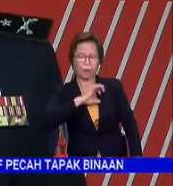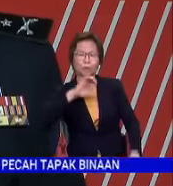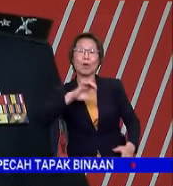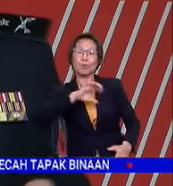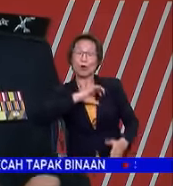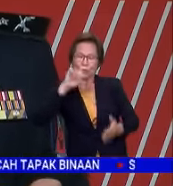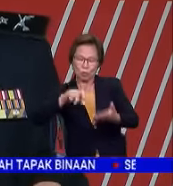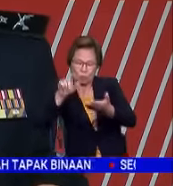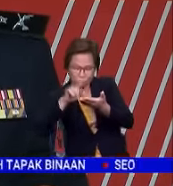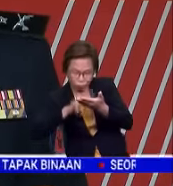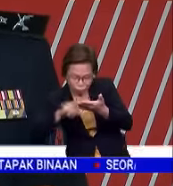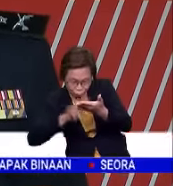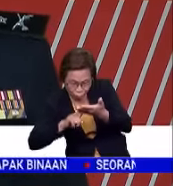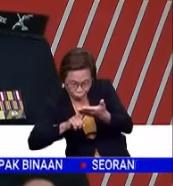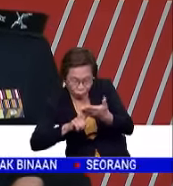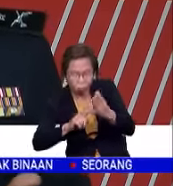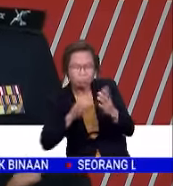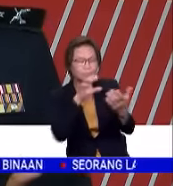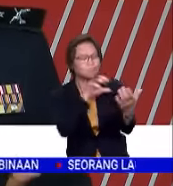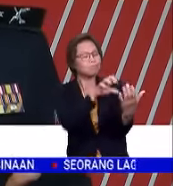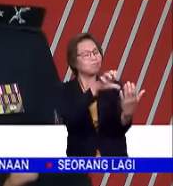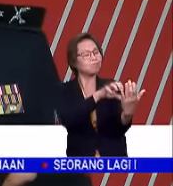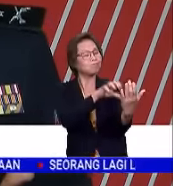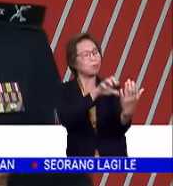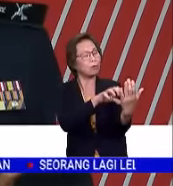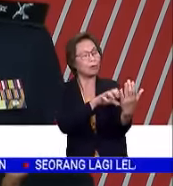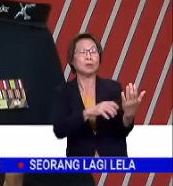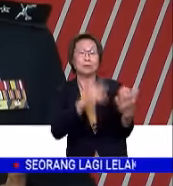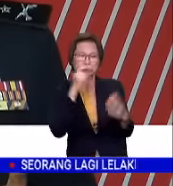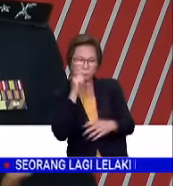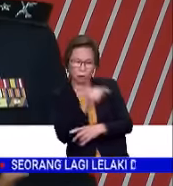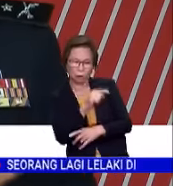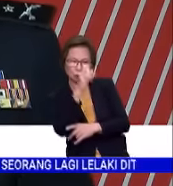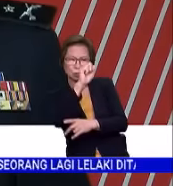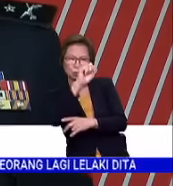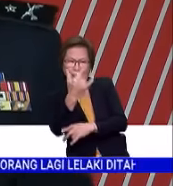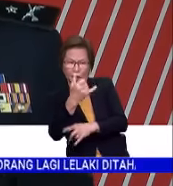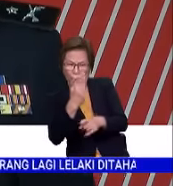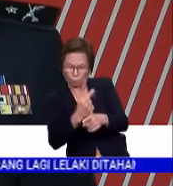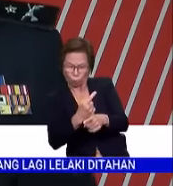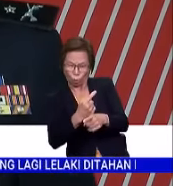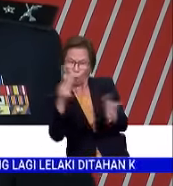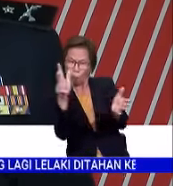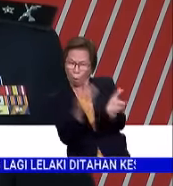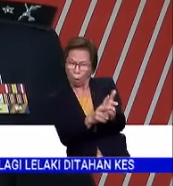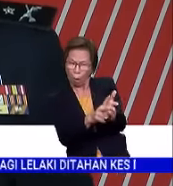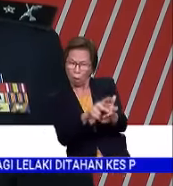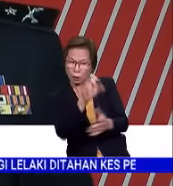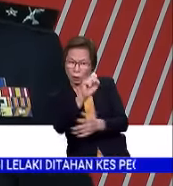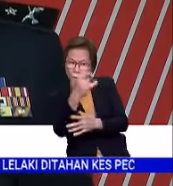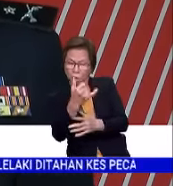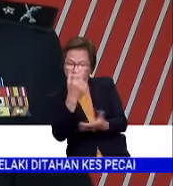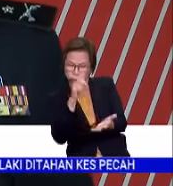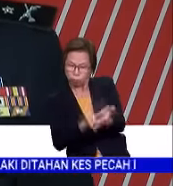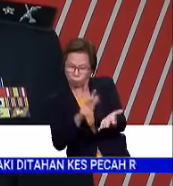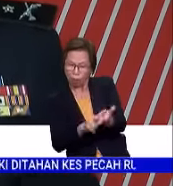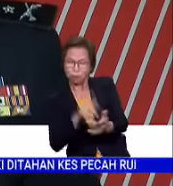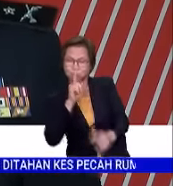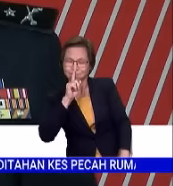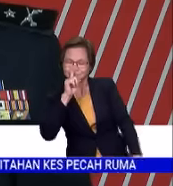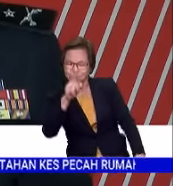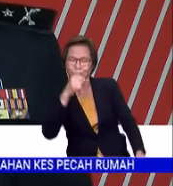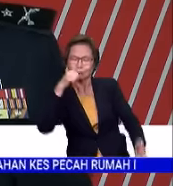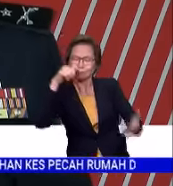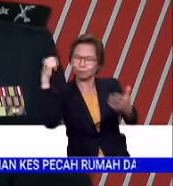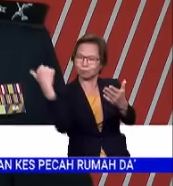code tu dan tengok sama ada syarikat tu betul disahkan tulen lah. Itu